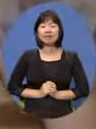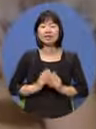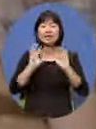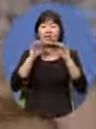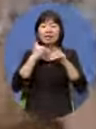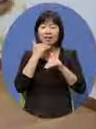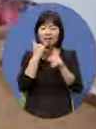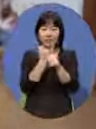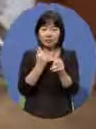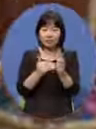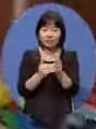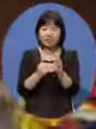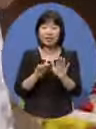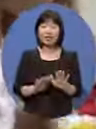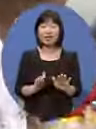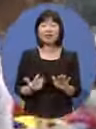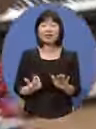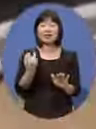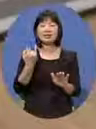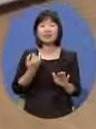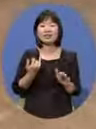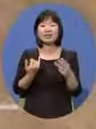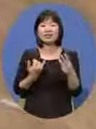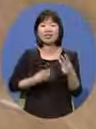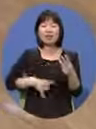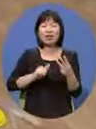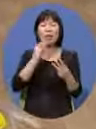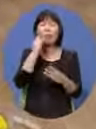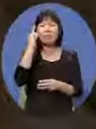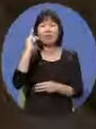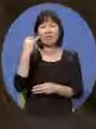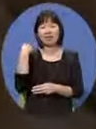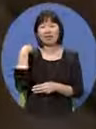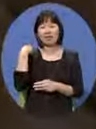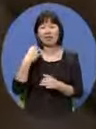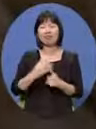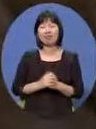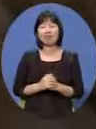어린 나이에 결혼해 일찌감치 새 아이의 엄마가 되는. 술 안 마시는